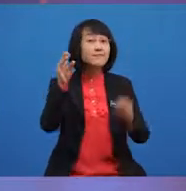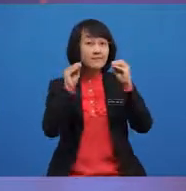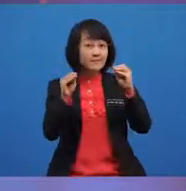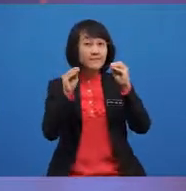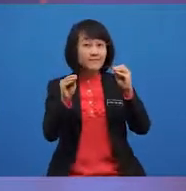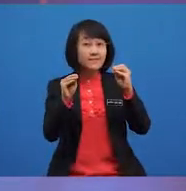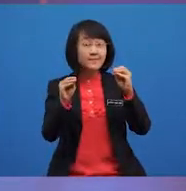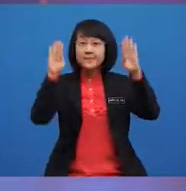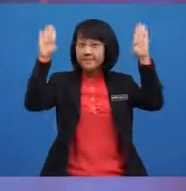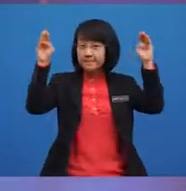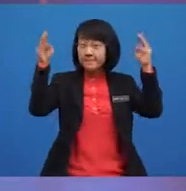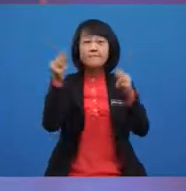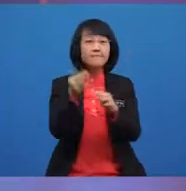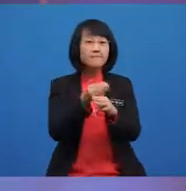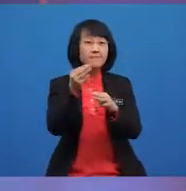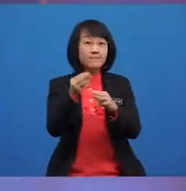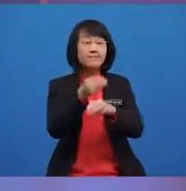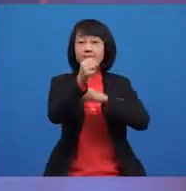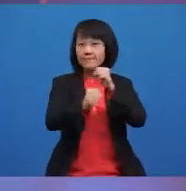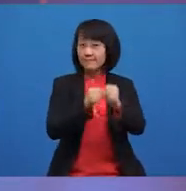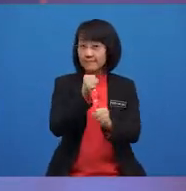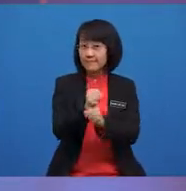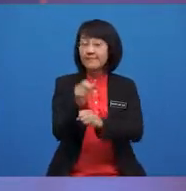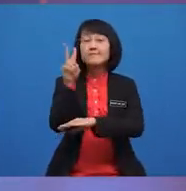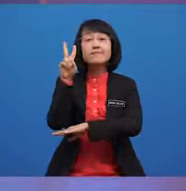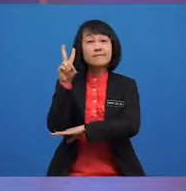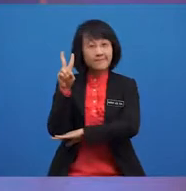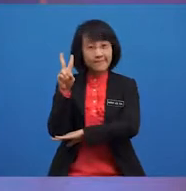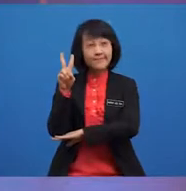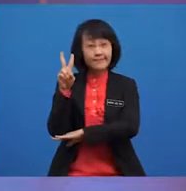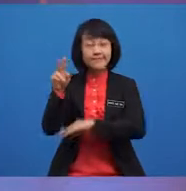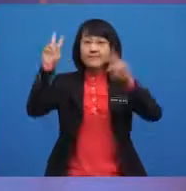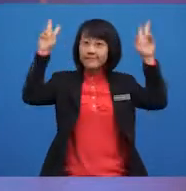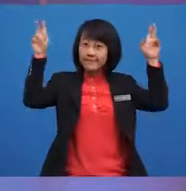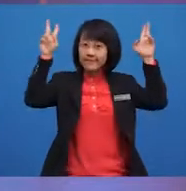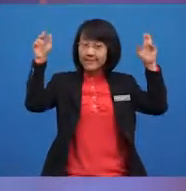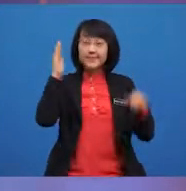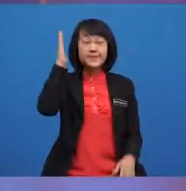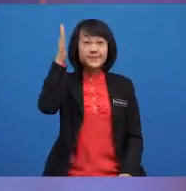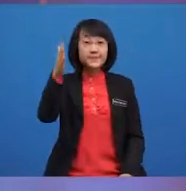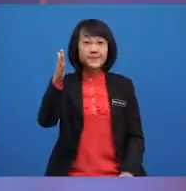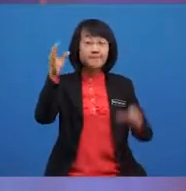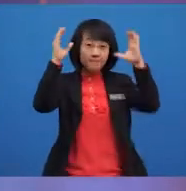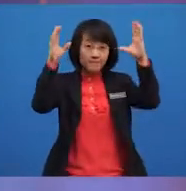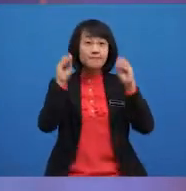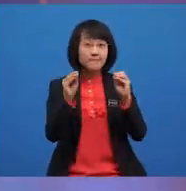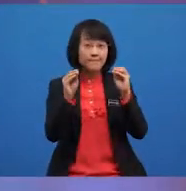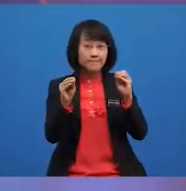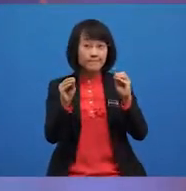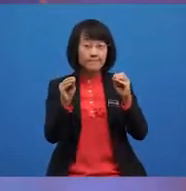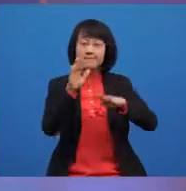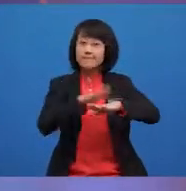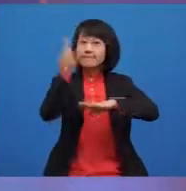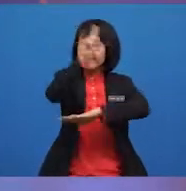mengajar subjek matematik tahun 2. Tajuk yang akan cikgu kongsikan pada